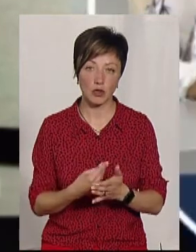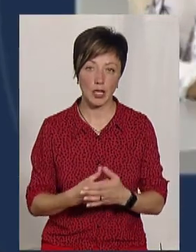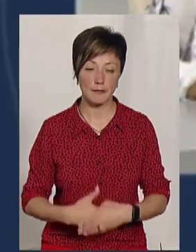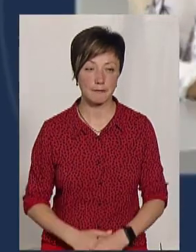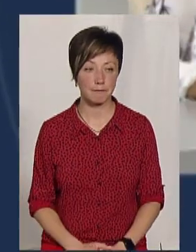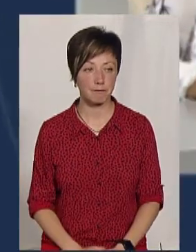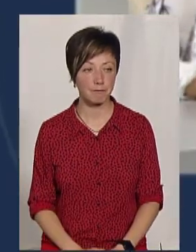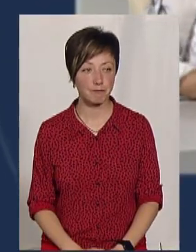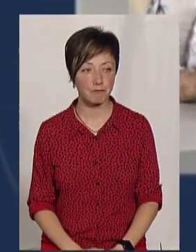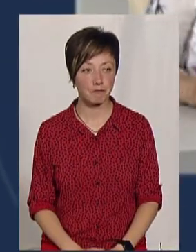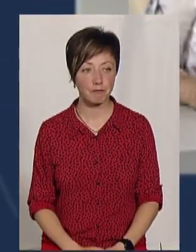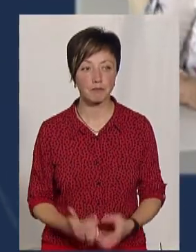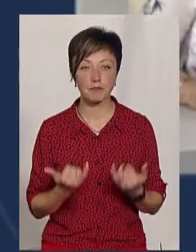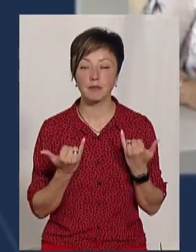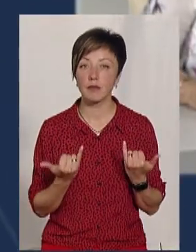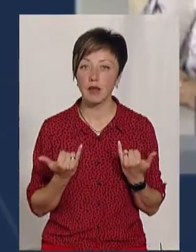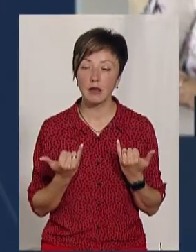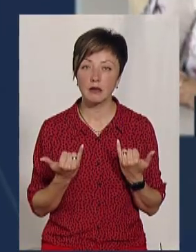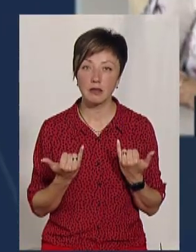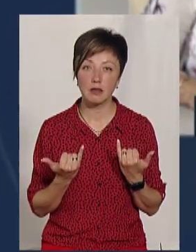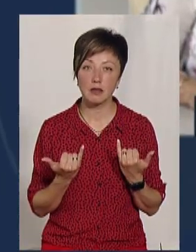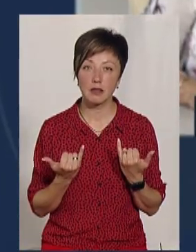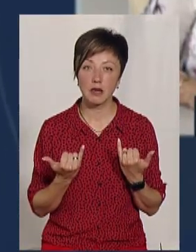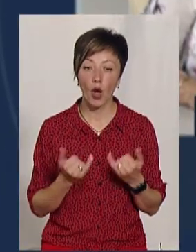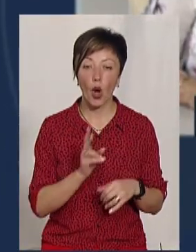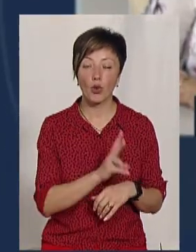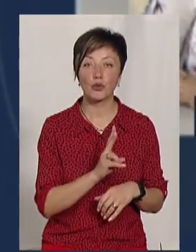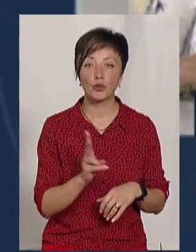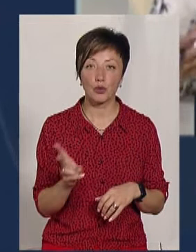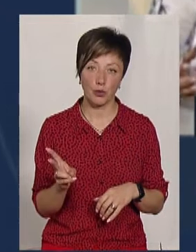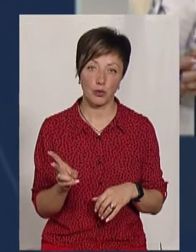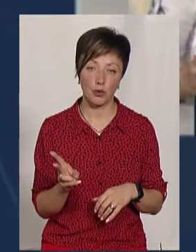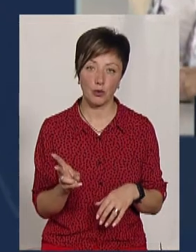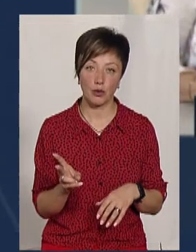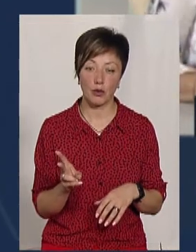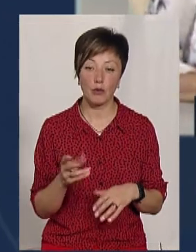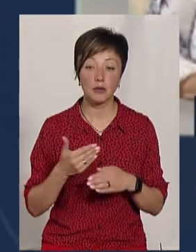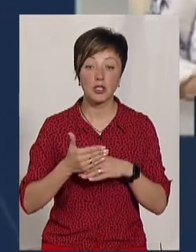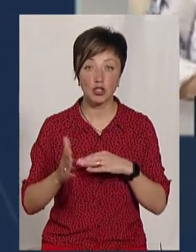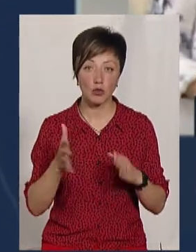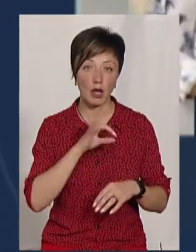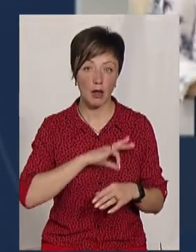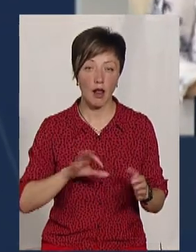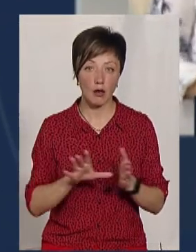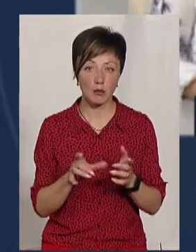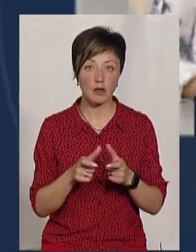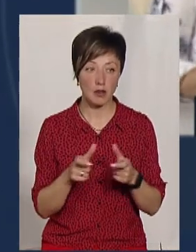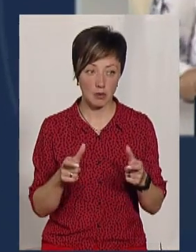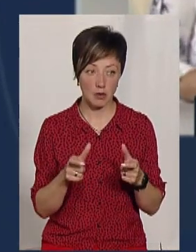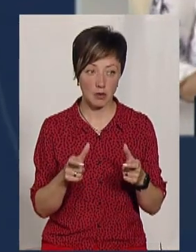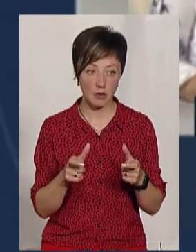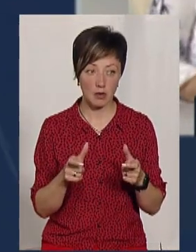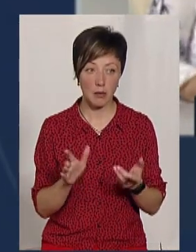бюджету. Зараз ті, хто згодом буде користуватися електронними